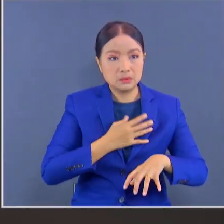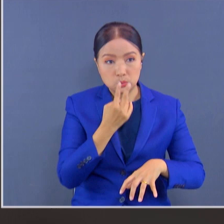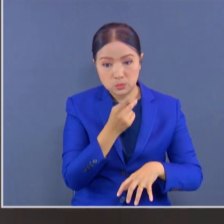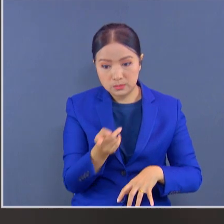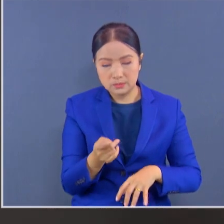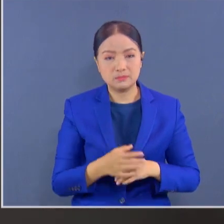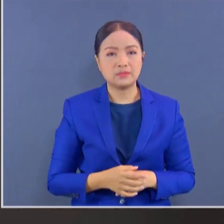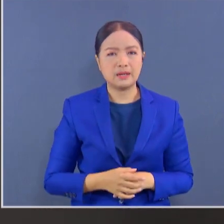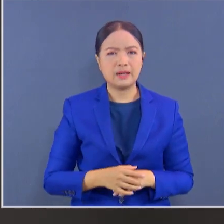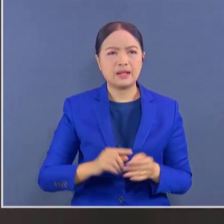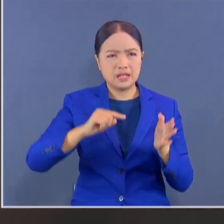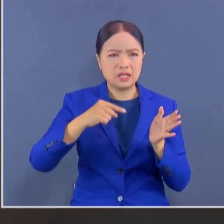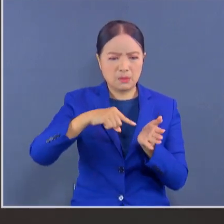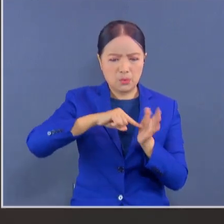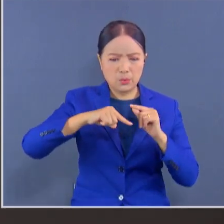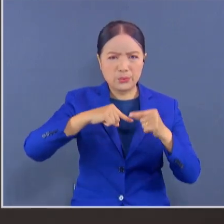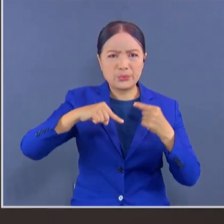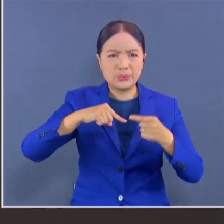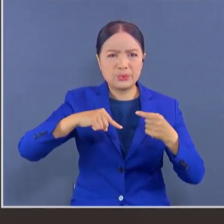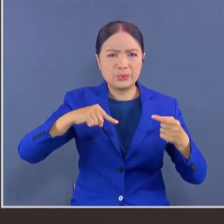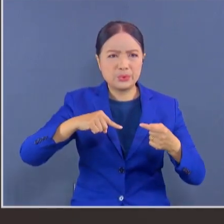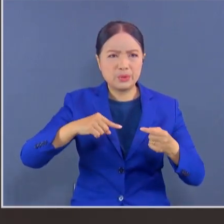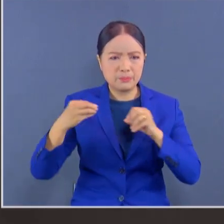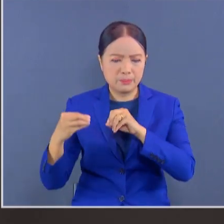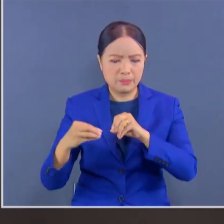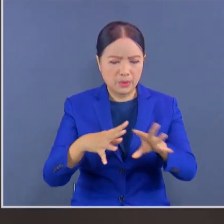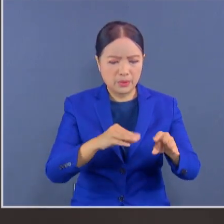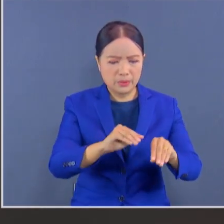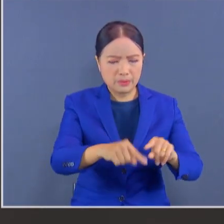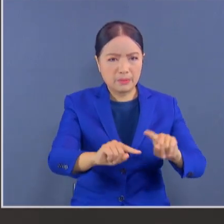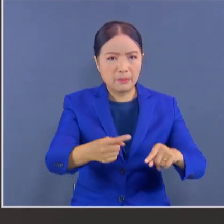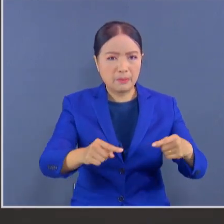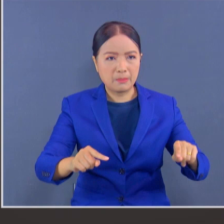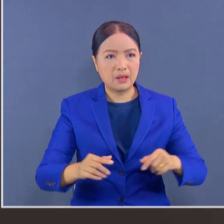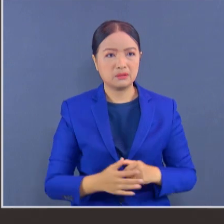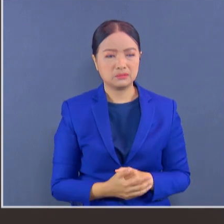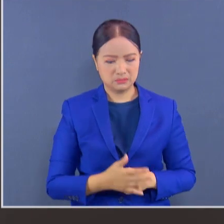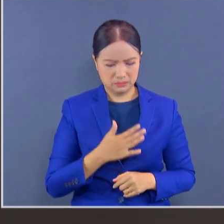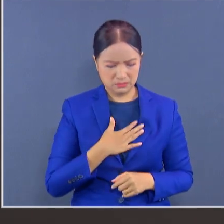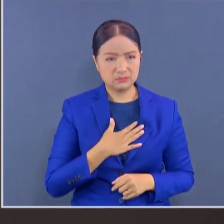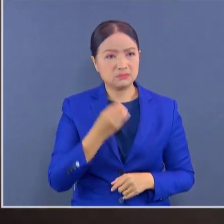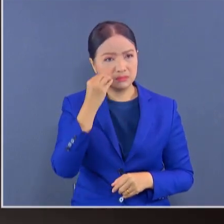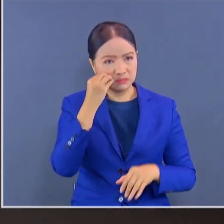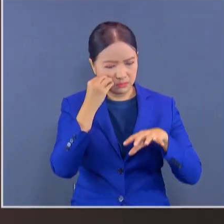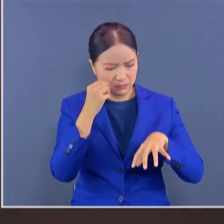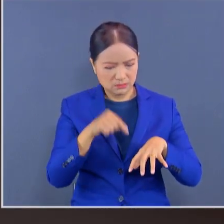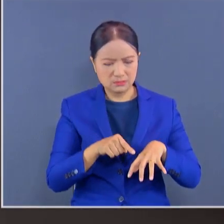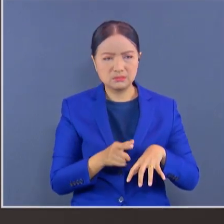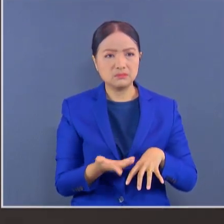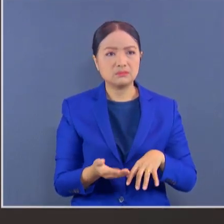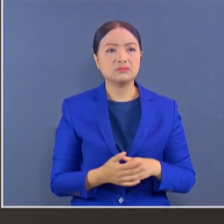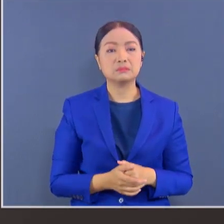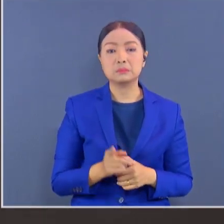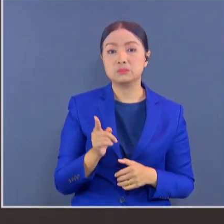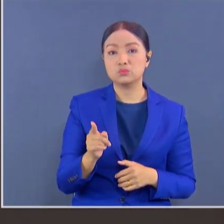เจอแบบนี้ใครทนไหวบ้างคะเพื่อนบ้านแบบนี้เพื่อนบ้านแห่งปีค่ะเจ้าของบ้านหลังนี้อยู่ย่านบางชันเขตคลองสาม